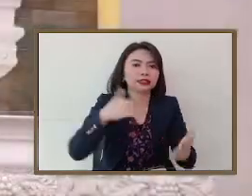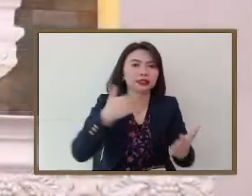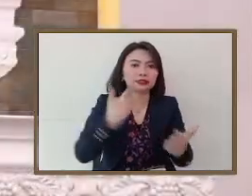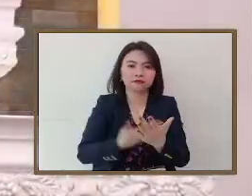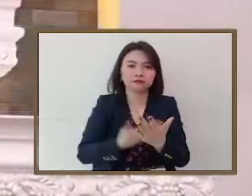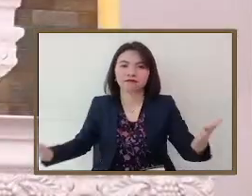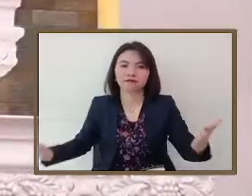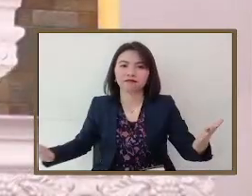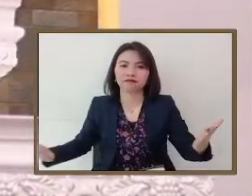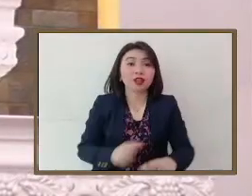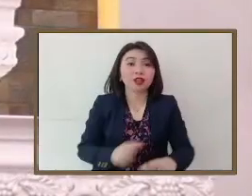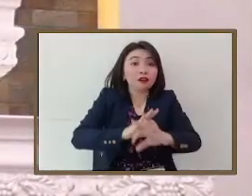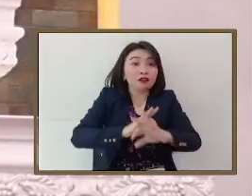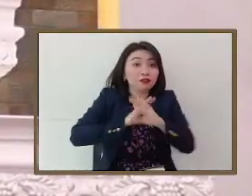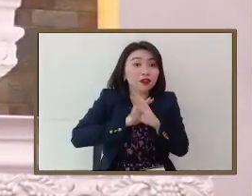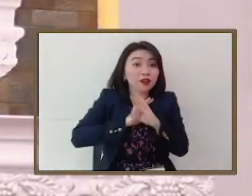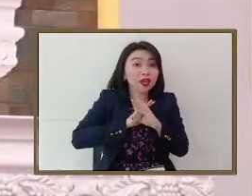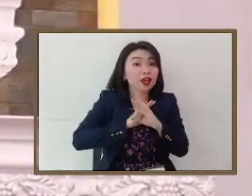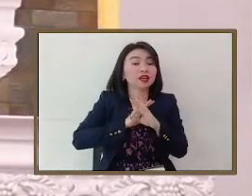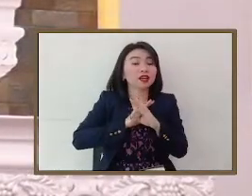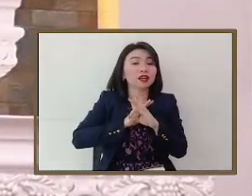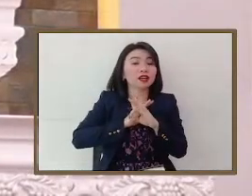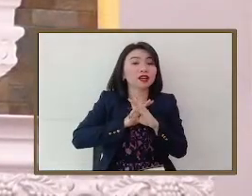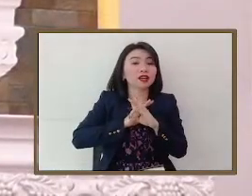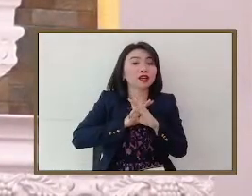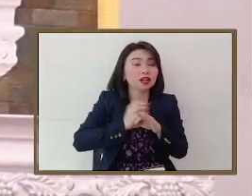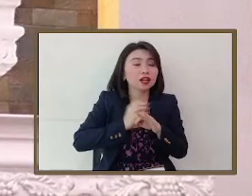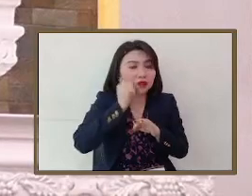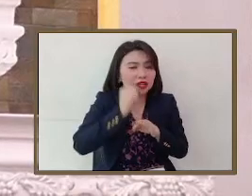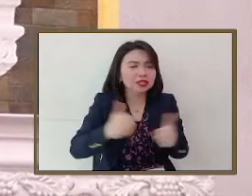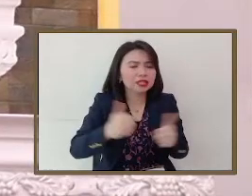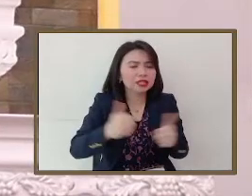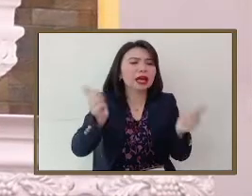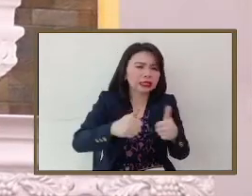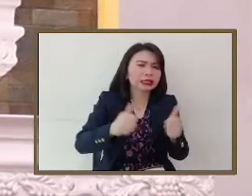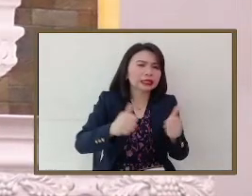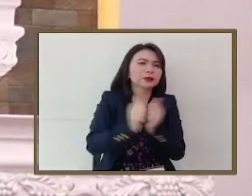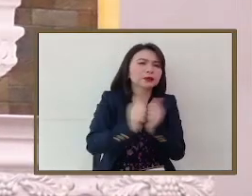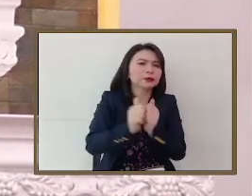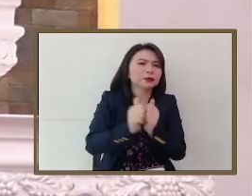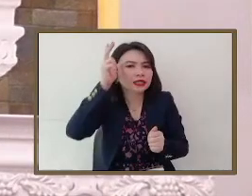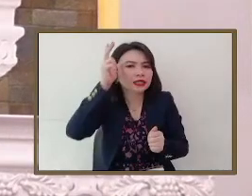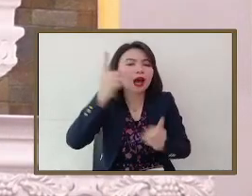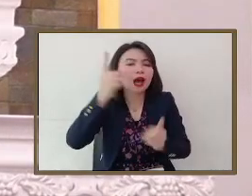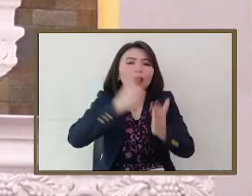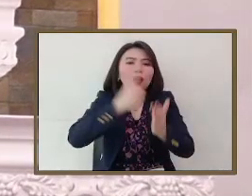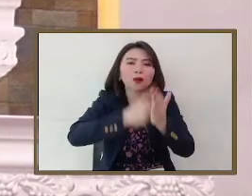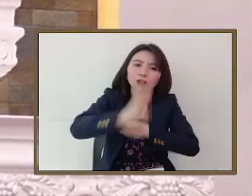Ang fear, ang pagkatakot ay pinapabura niya ang lahat ng ino-offer ng mundo.